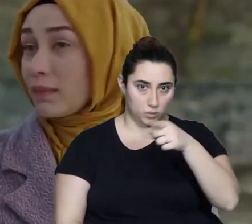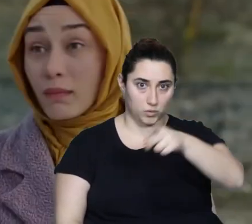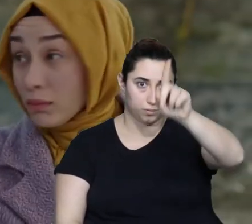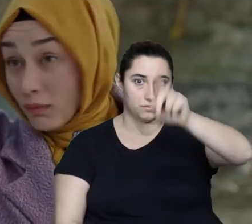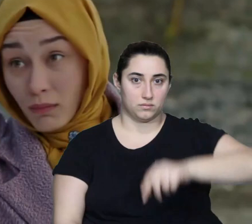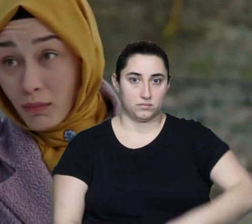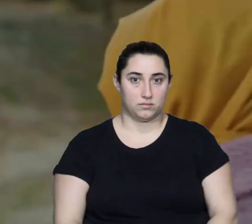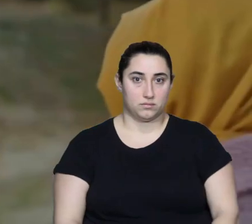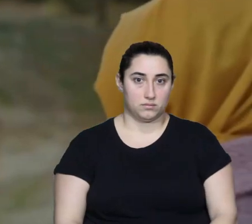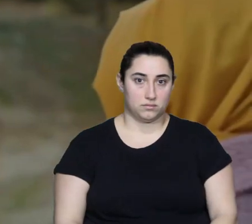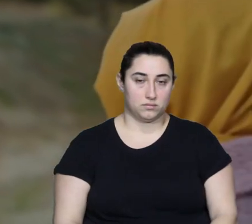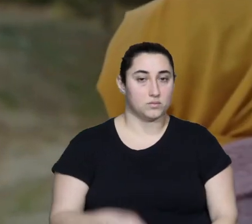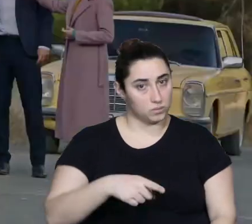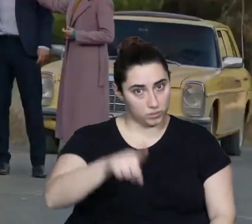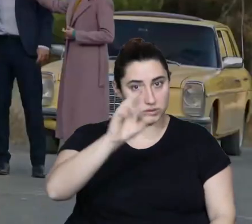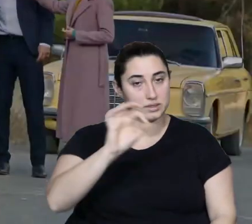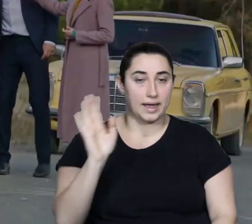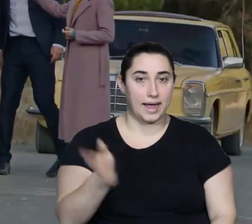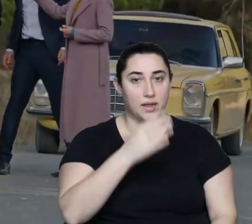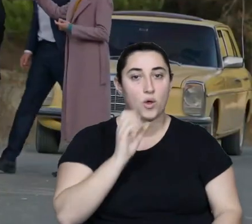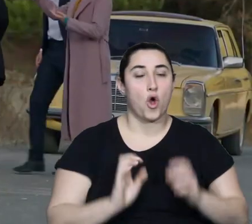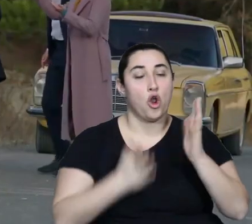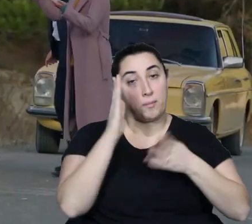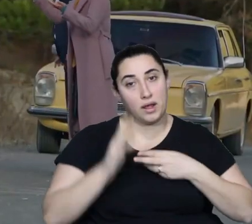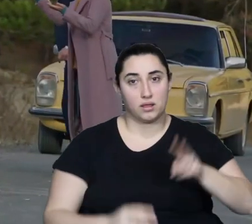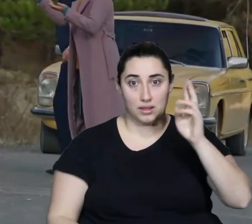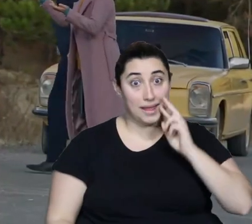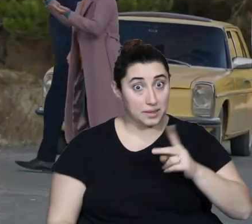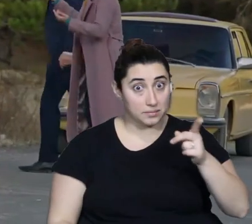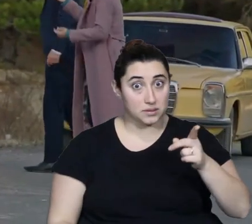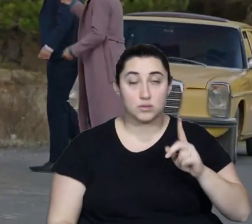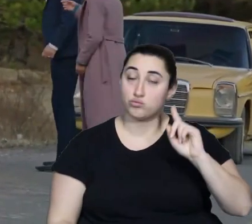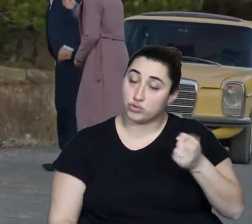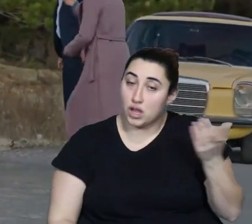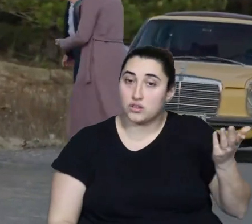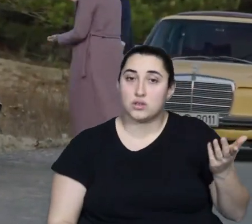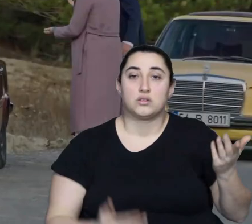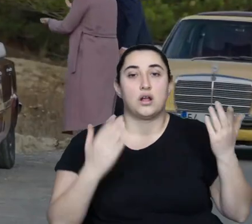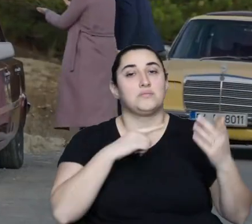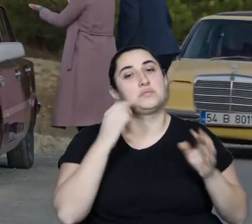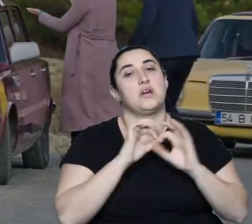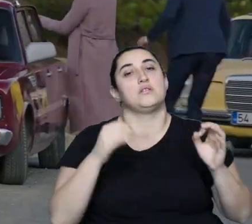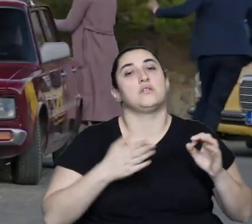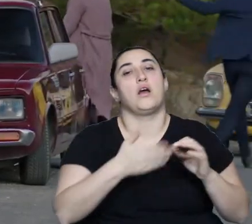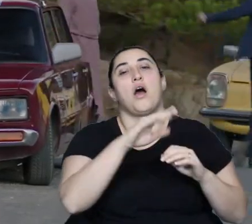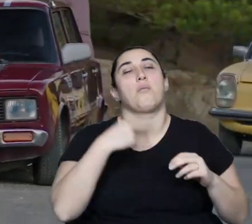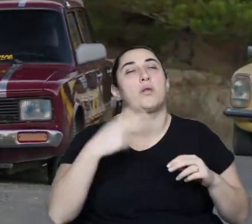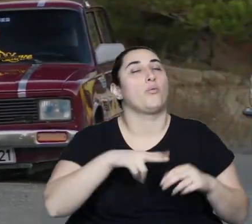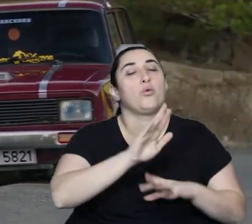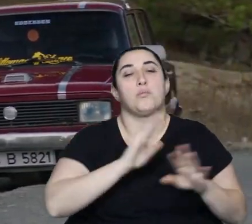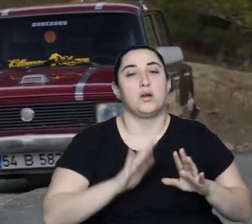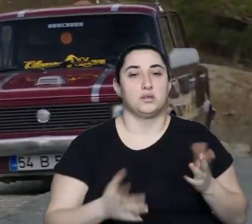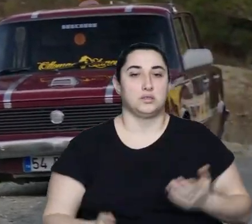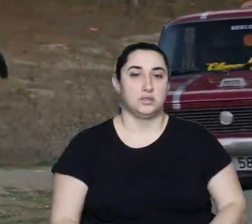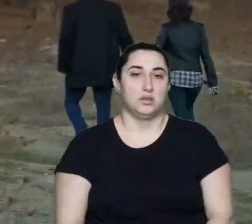Burası. Burası. Hadi ormana doğru hadi. Emin bulacağız. Misin? Bulacağız ya. Allah mümkün değil, çıkmaz bu yolu ya.